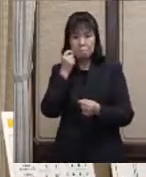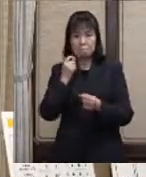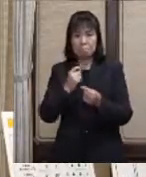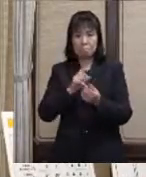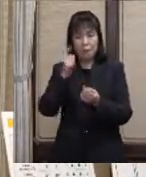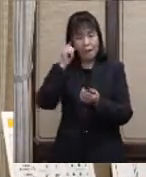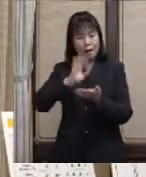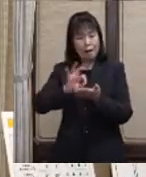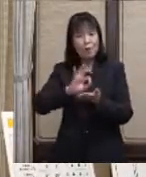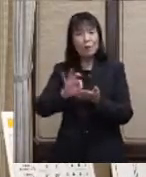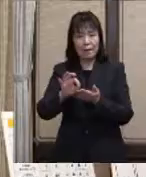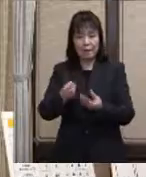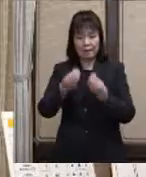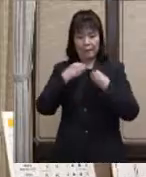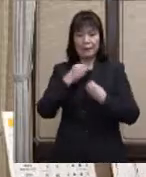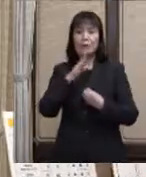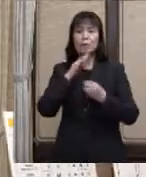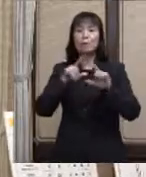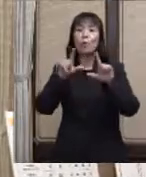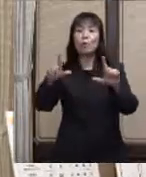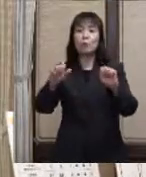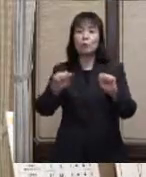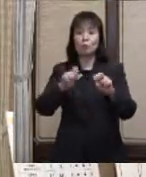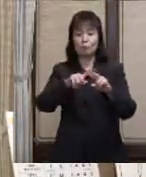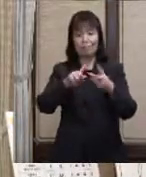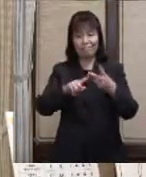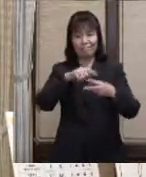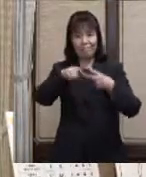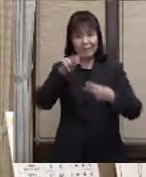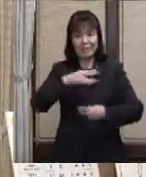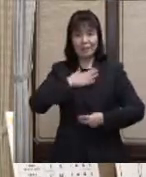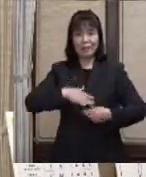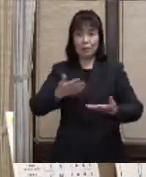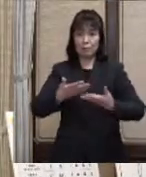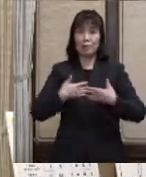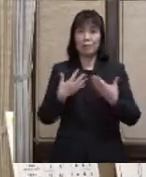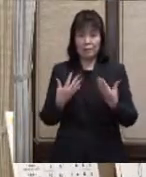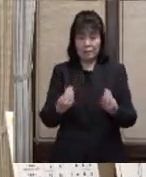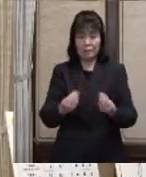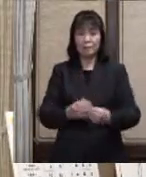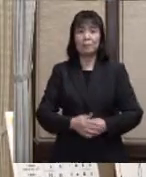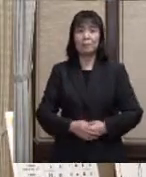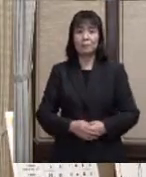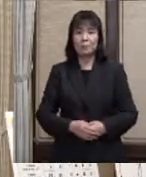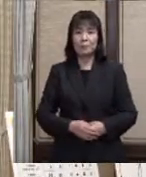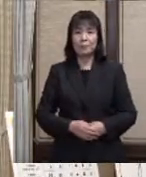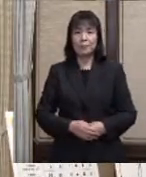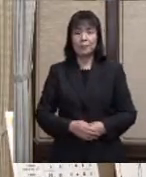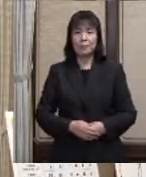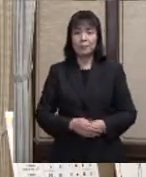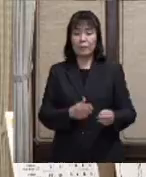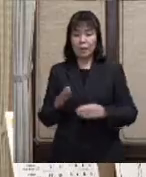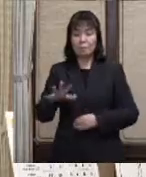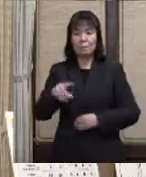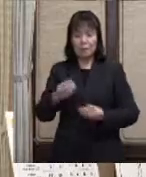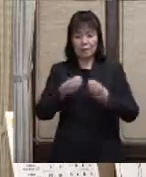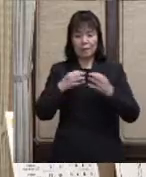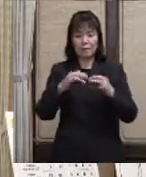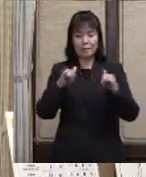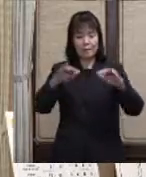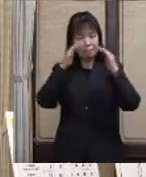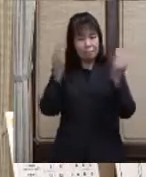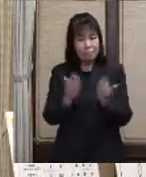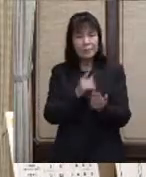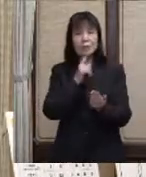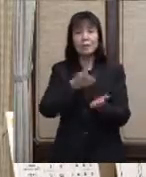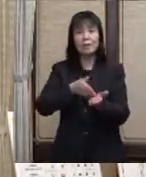した上で、感染の事実を公表することにご理解をいただいているところでございます。まず感染者の概要